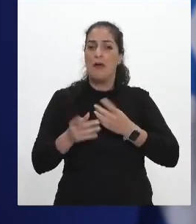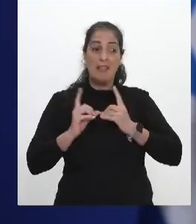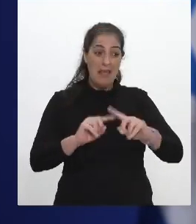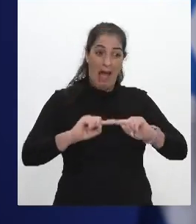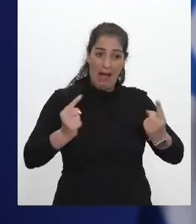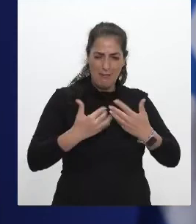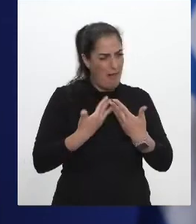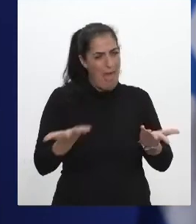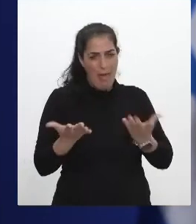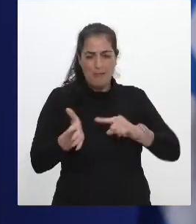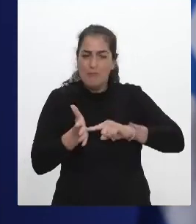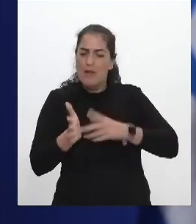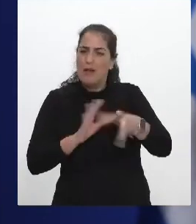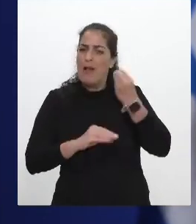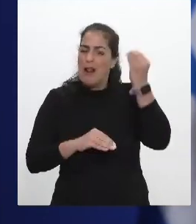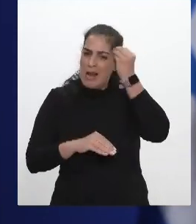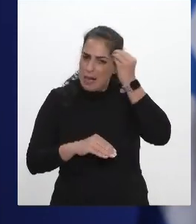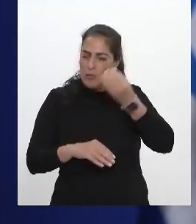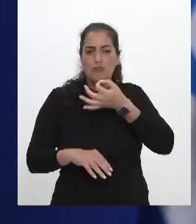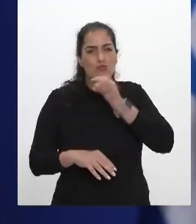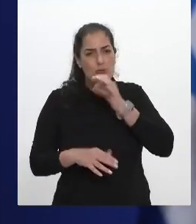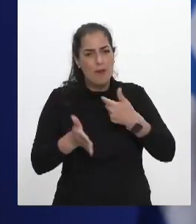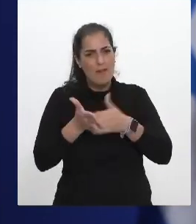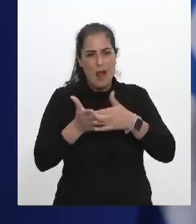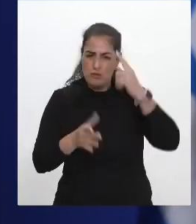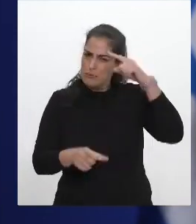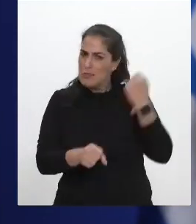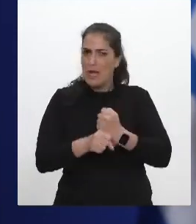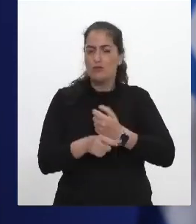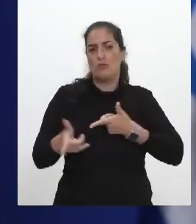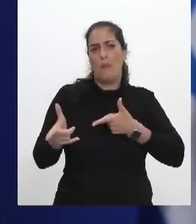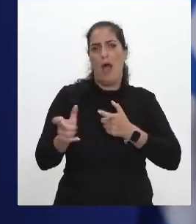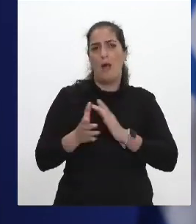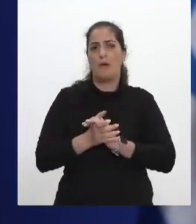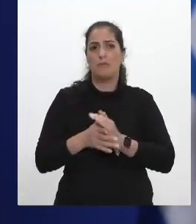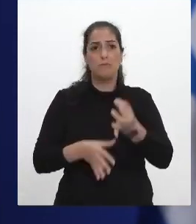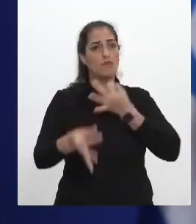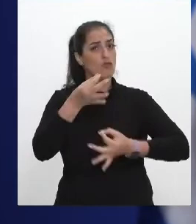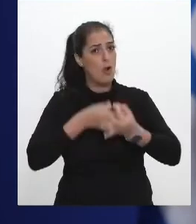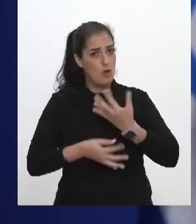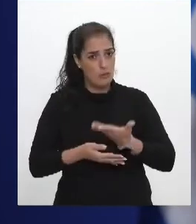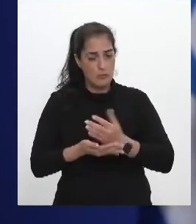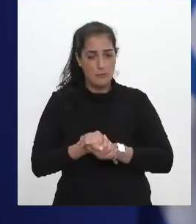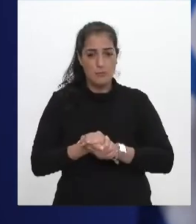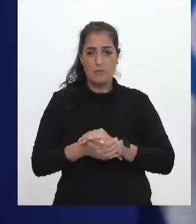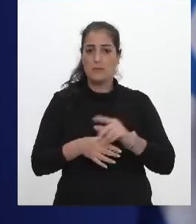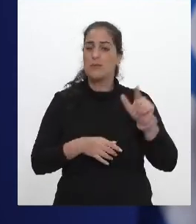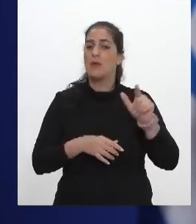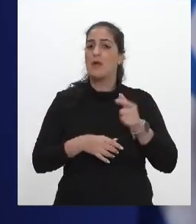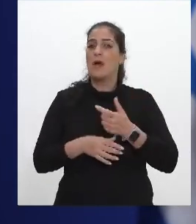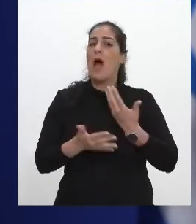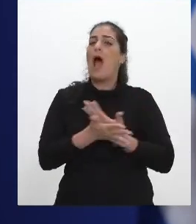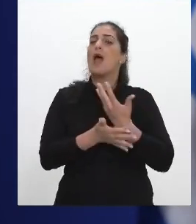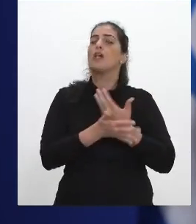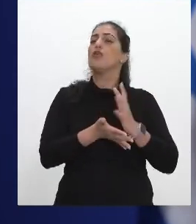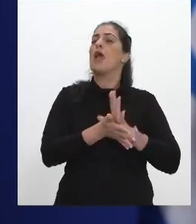ללמוד ולהשתפר ולהמשיך בנחישות בלחימה שאלות סגי אלמון כהן חדשות